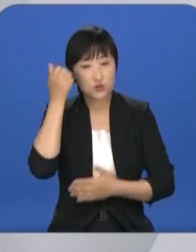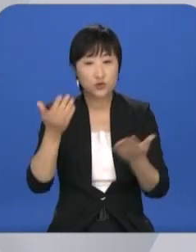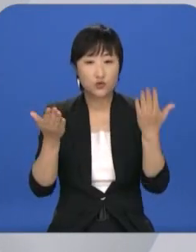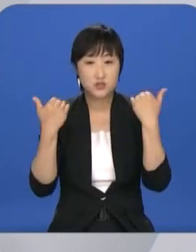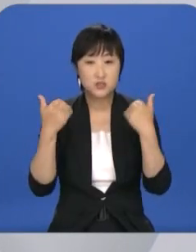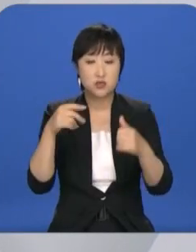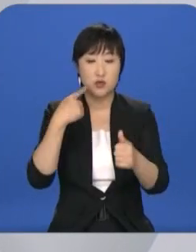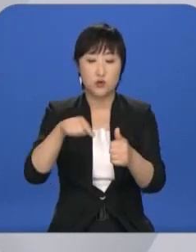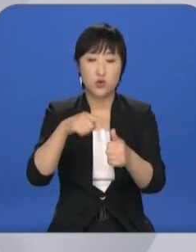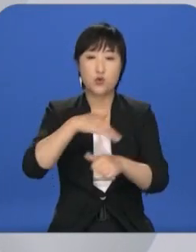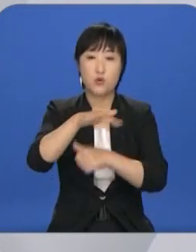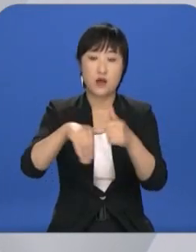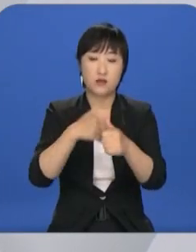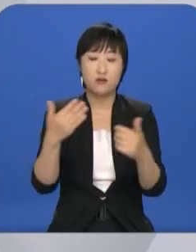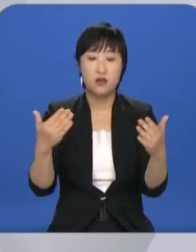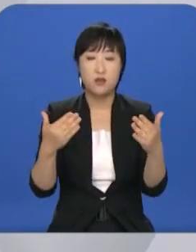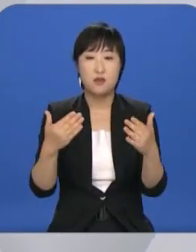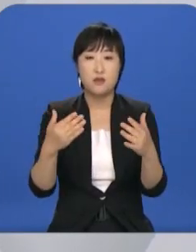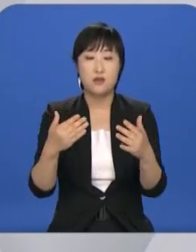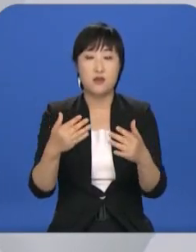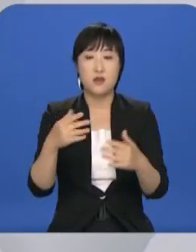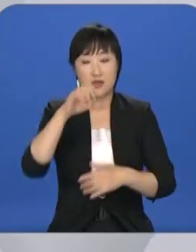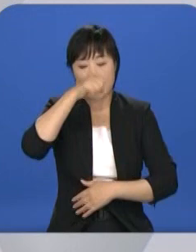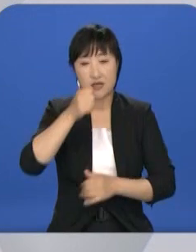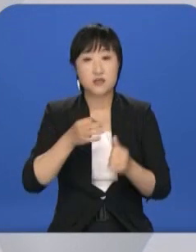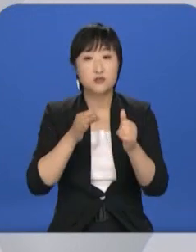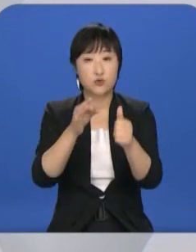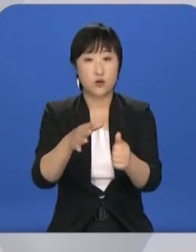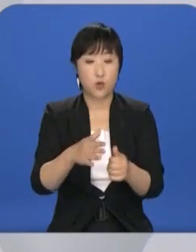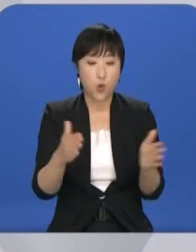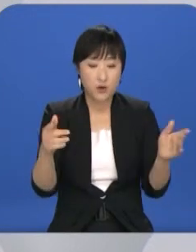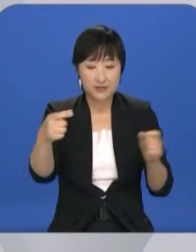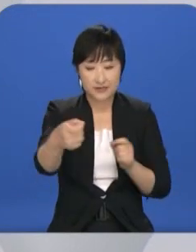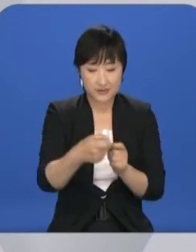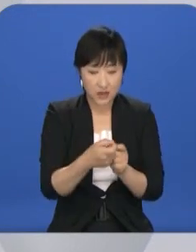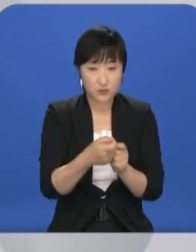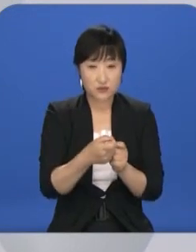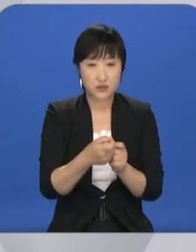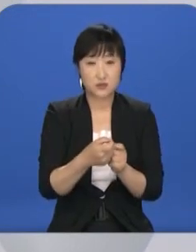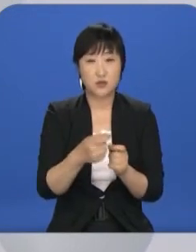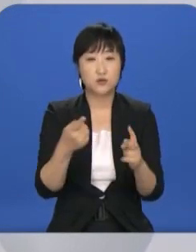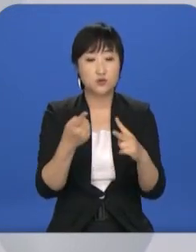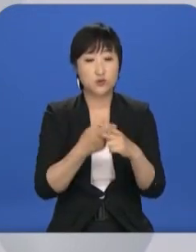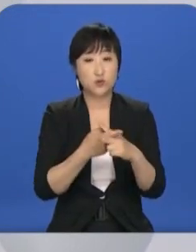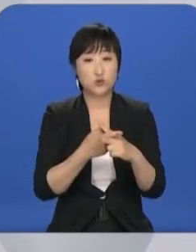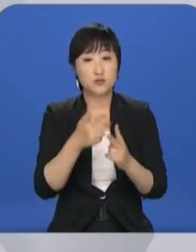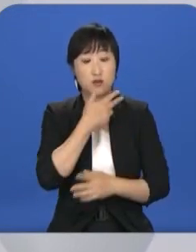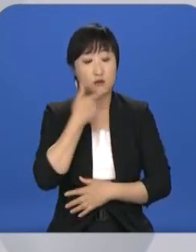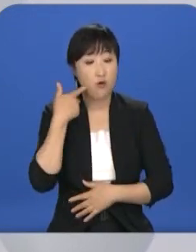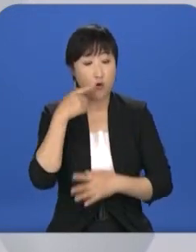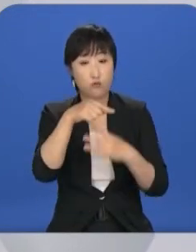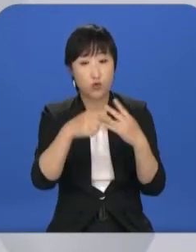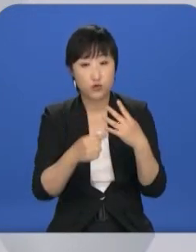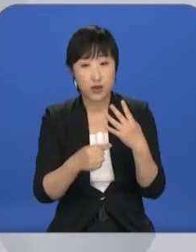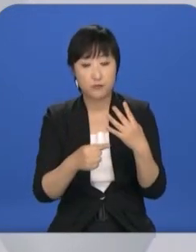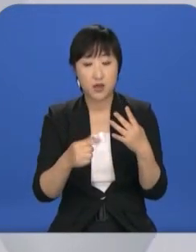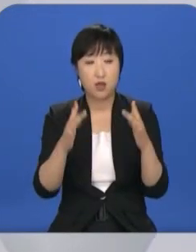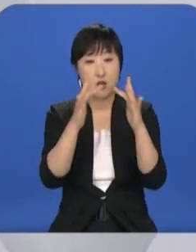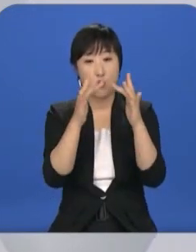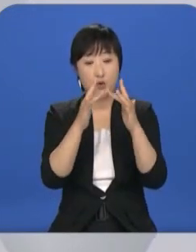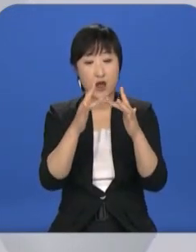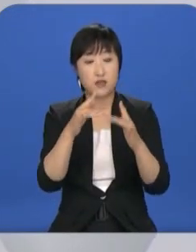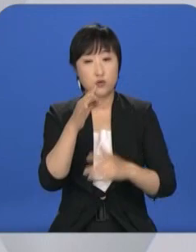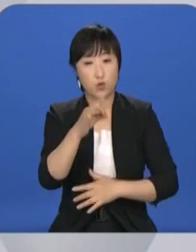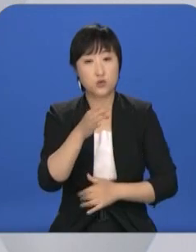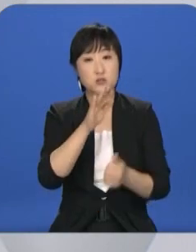유치, 교육환경 개선 등의 예산을 지원하였고 단기 실천 과제로는 초등생 영어 프로그램, 온라인